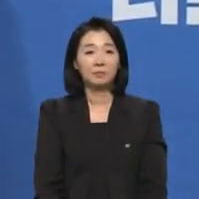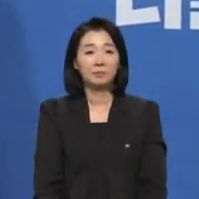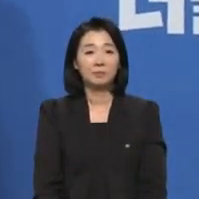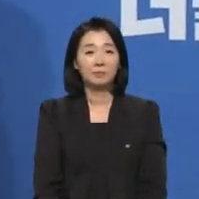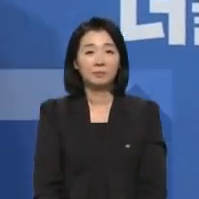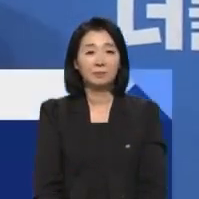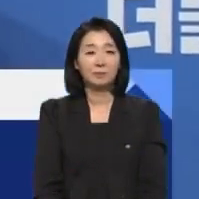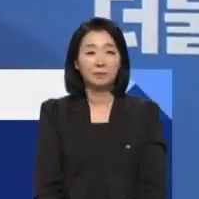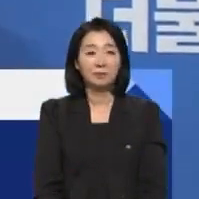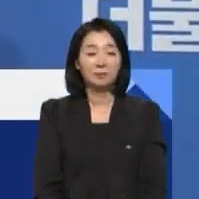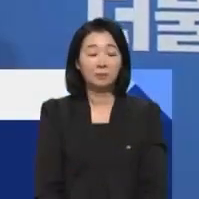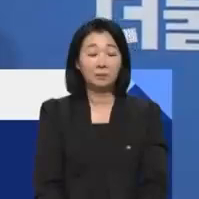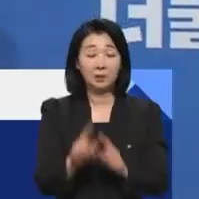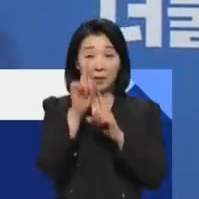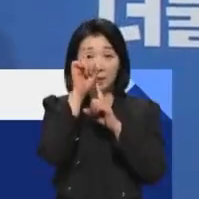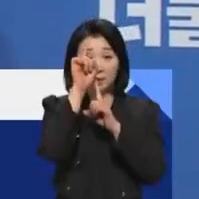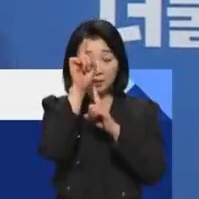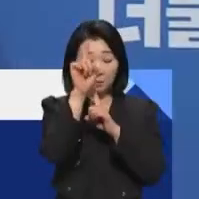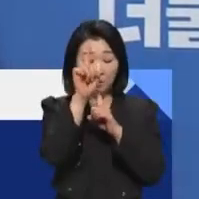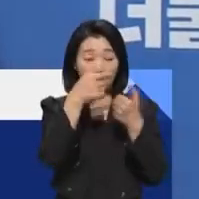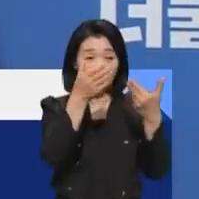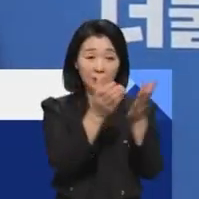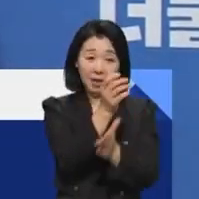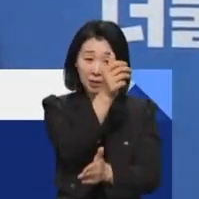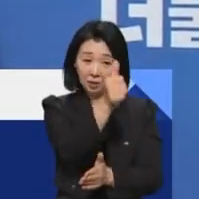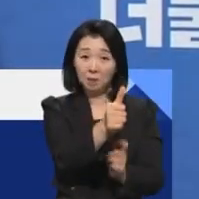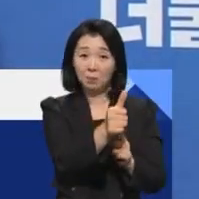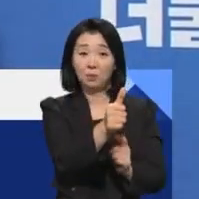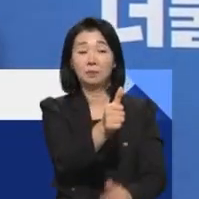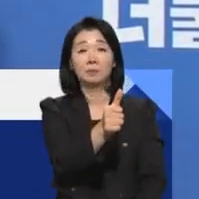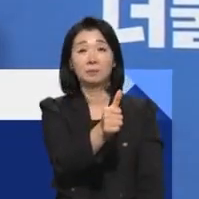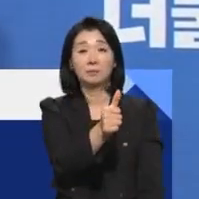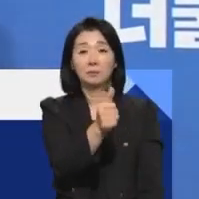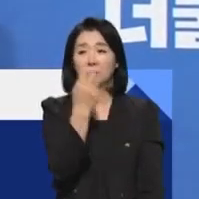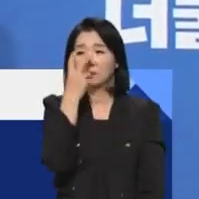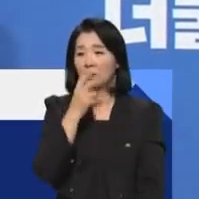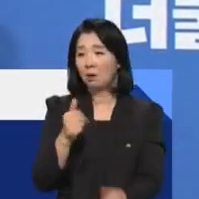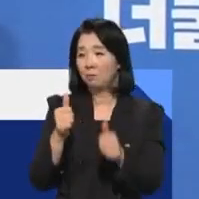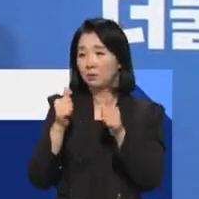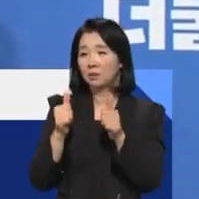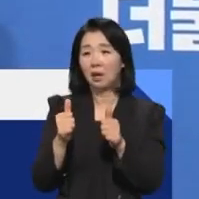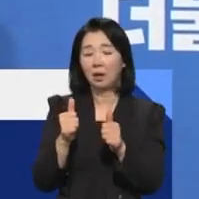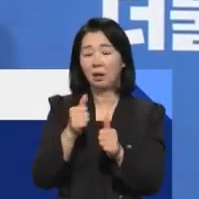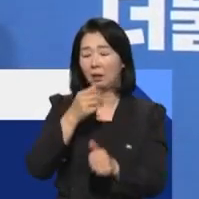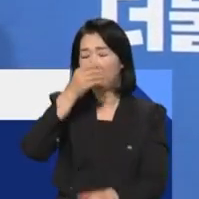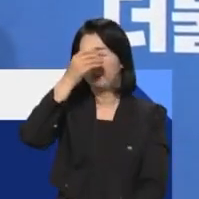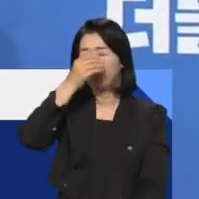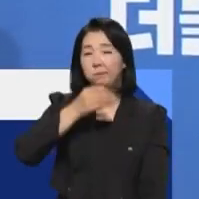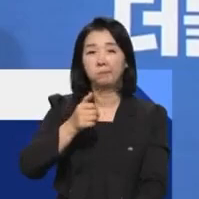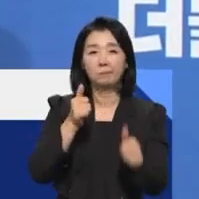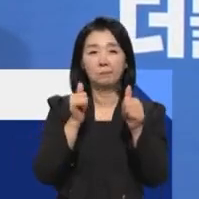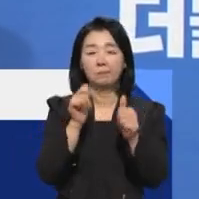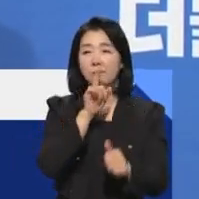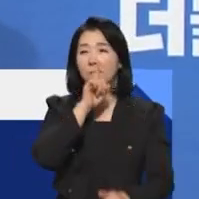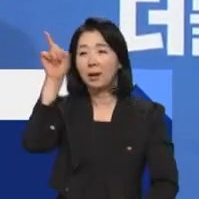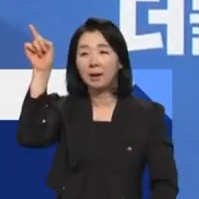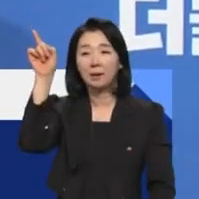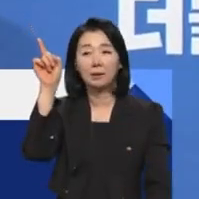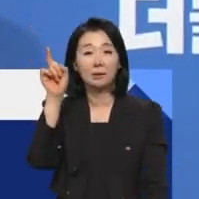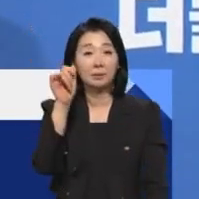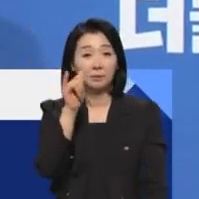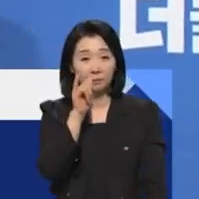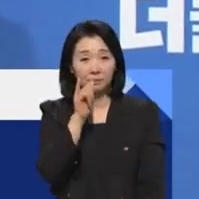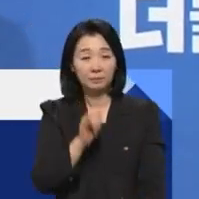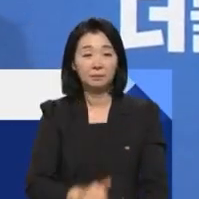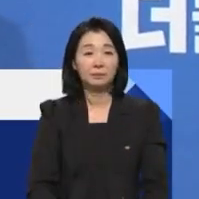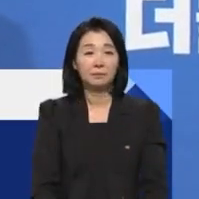좀 전에 이재명 당 대표에 대한 검찰의 부당하고 무도한 기소가 있었다는 보도가